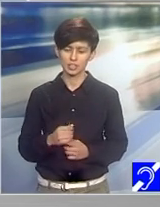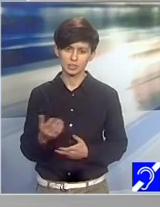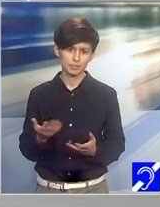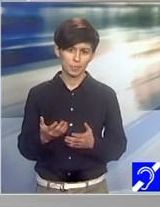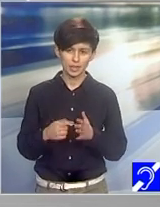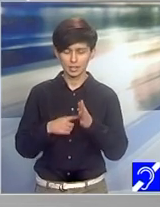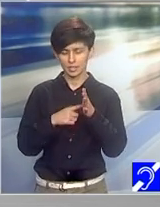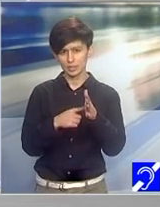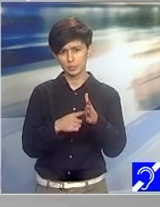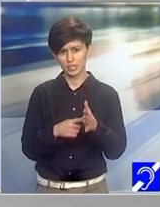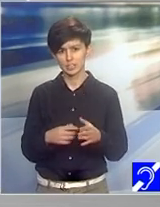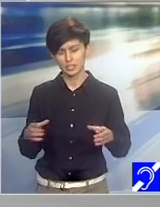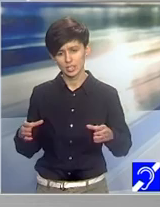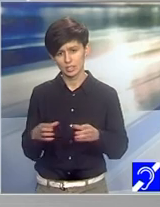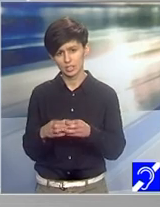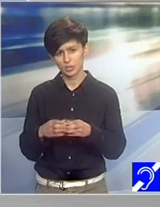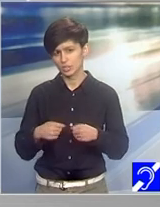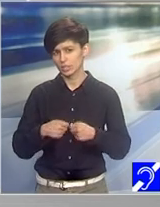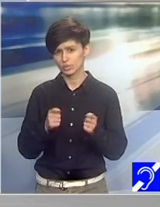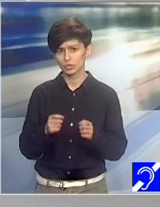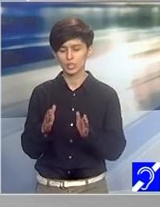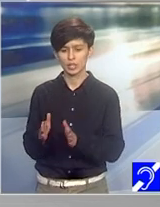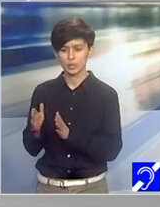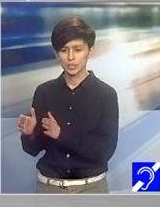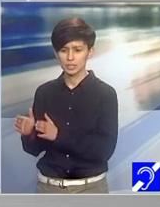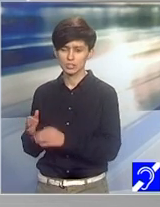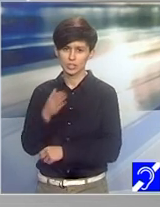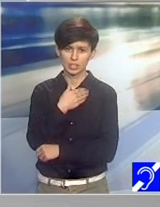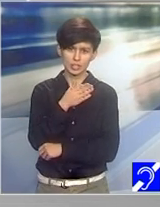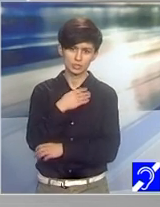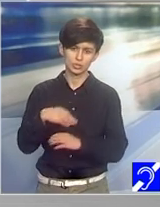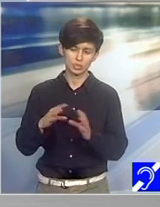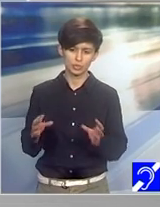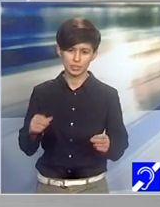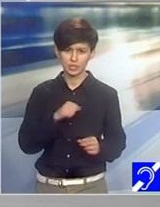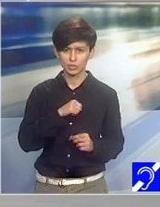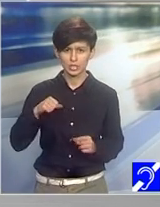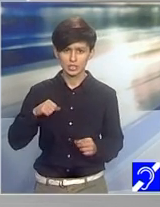prevedea reunirea tuturor părților națiunii române într-un singur stat are o